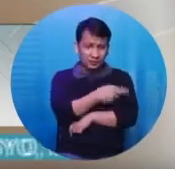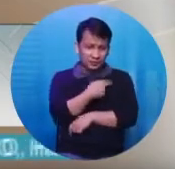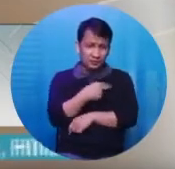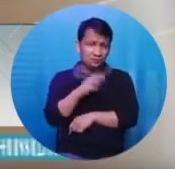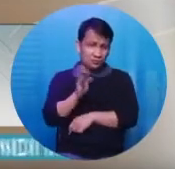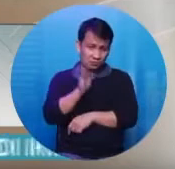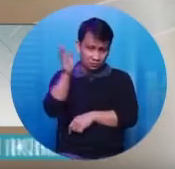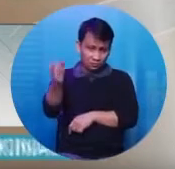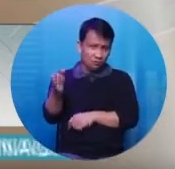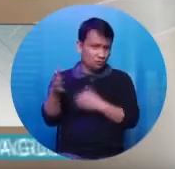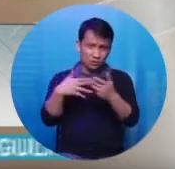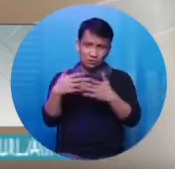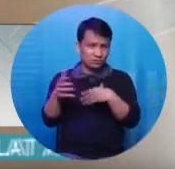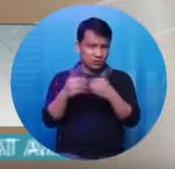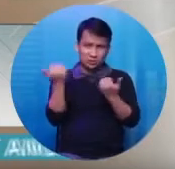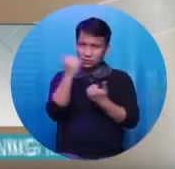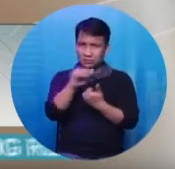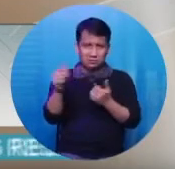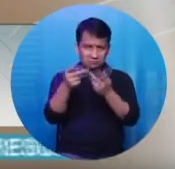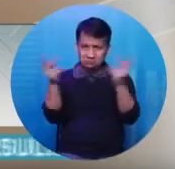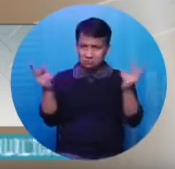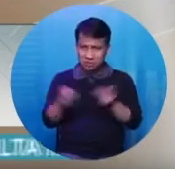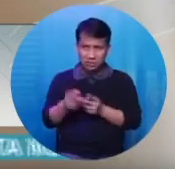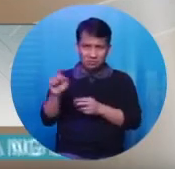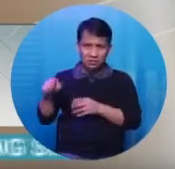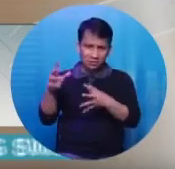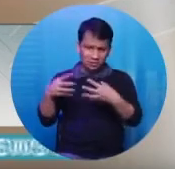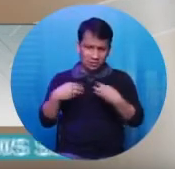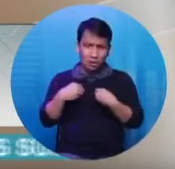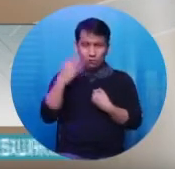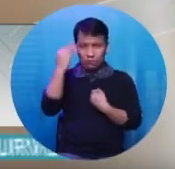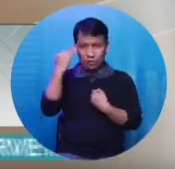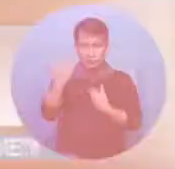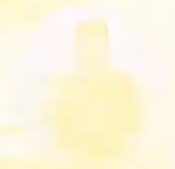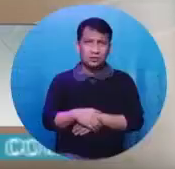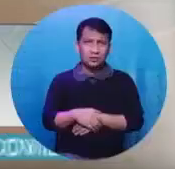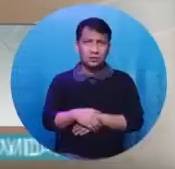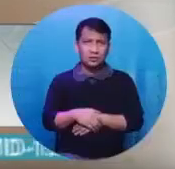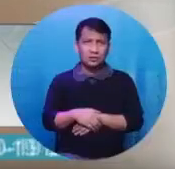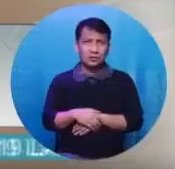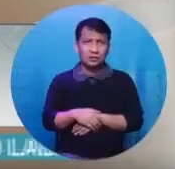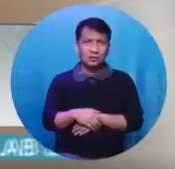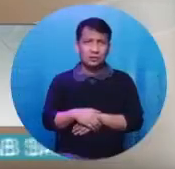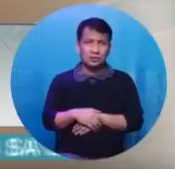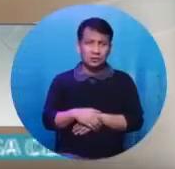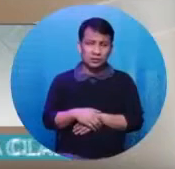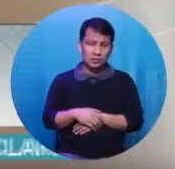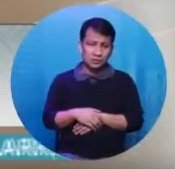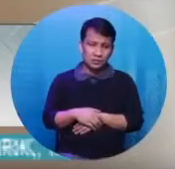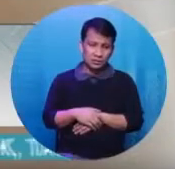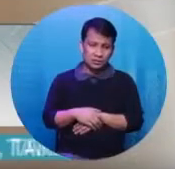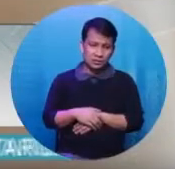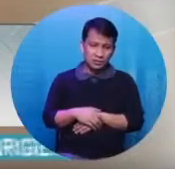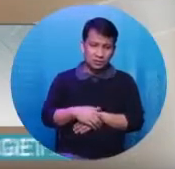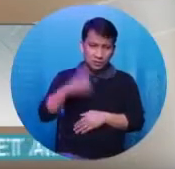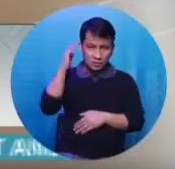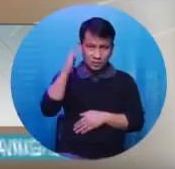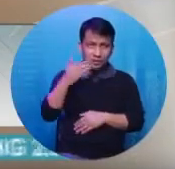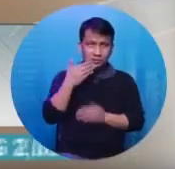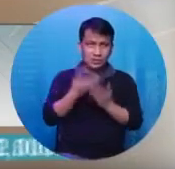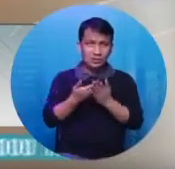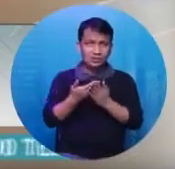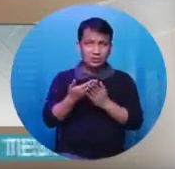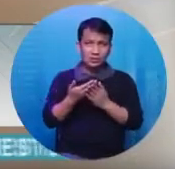na pupuntahan mo, regardless kung saan lugar yan, dapat tatanggapin ka sa pagpapamedical. Master Sergeant Evangelista, magandang tanghali po,